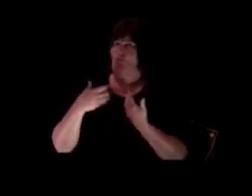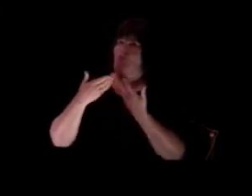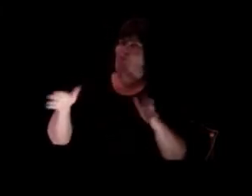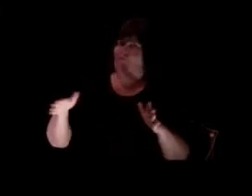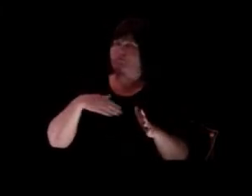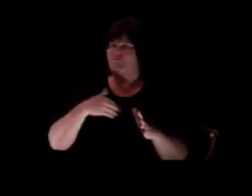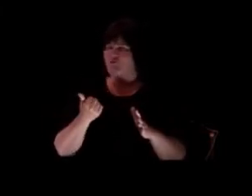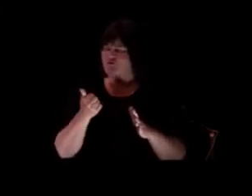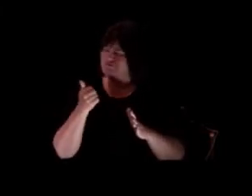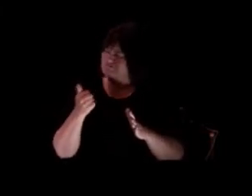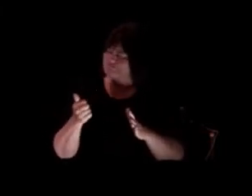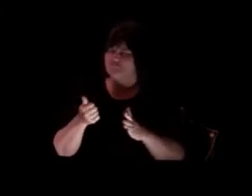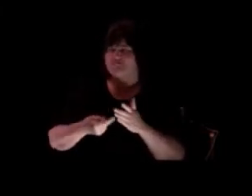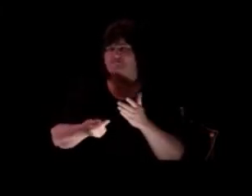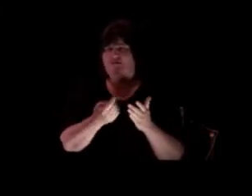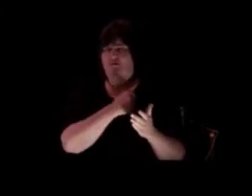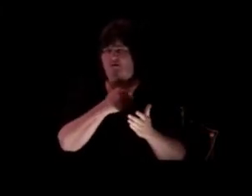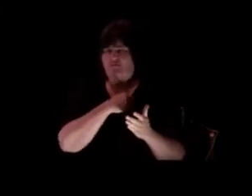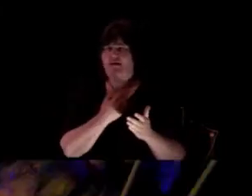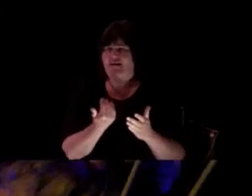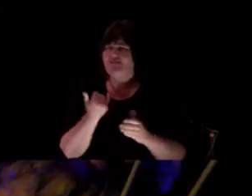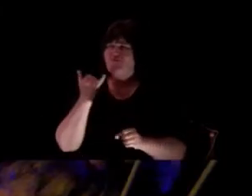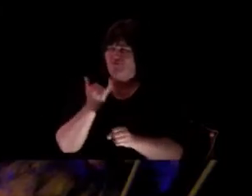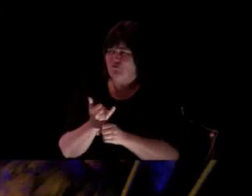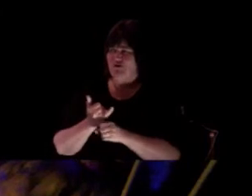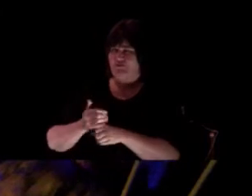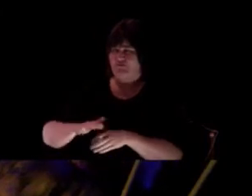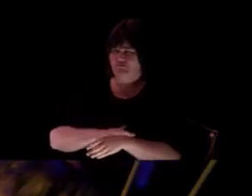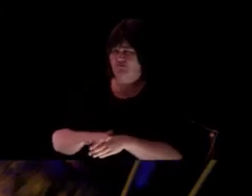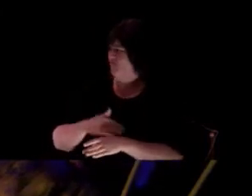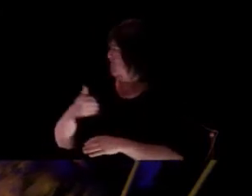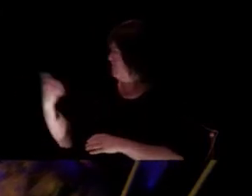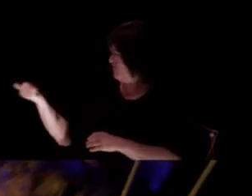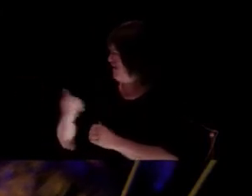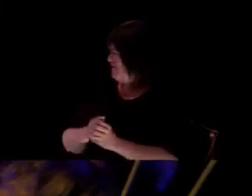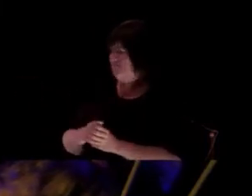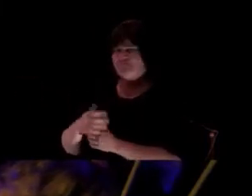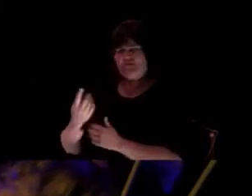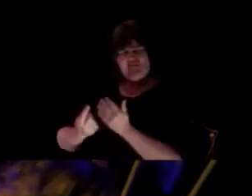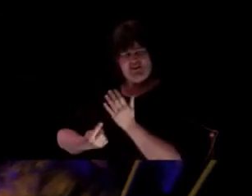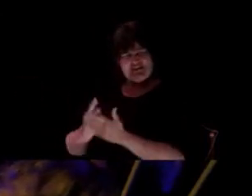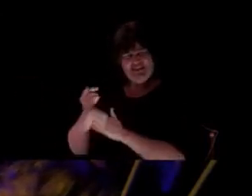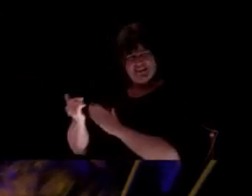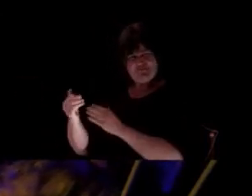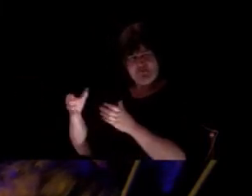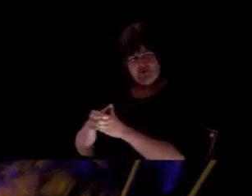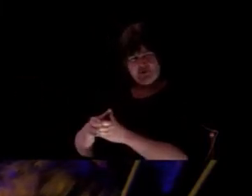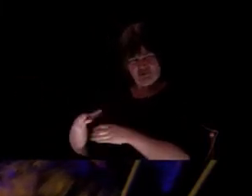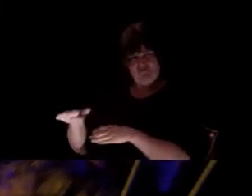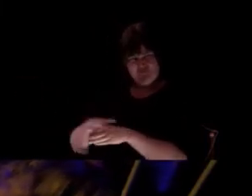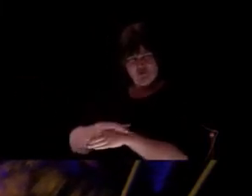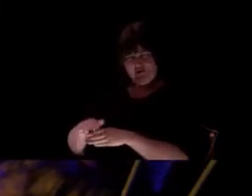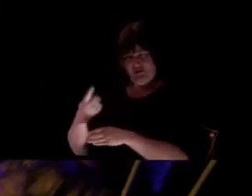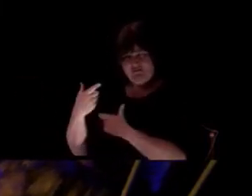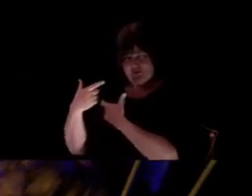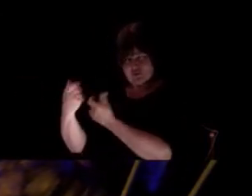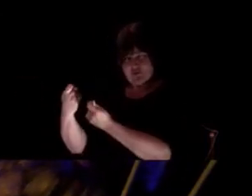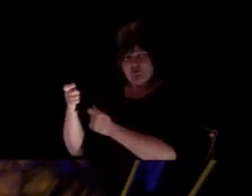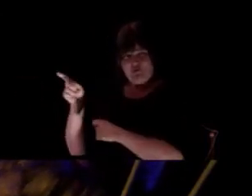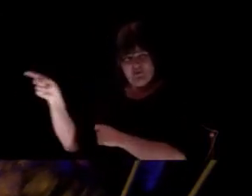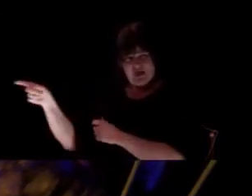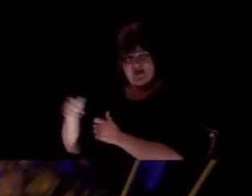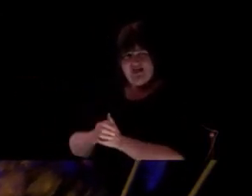tilbakemeldinger egentlig på hvordan det kjentes for deg. Ja. Hva skjedde det møtet? Kjente du at de tok imot deg da? Ja,